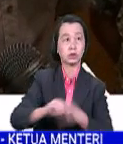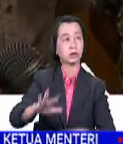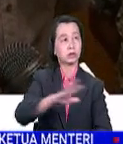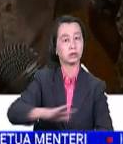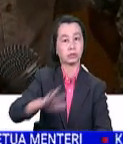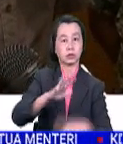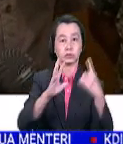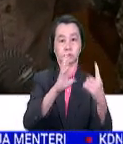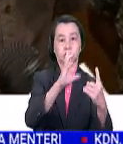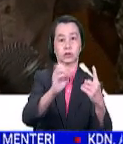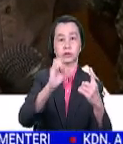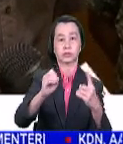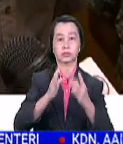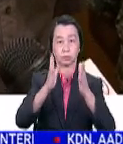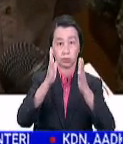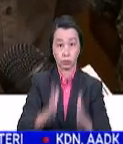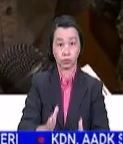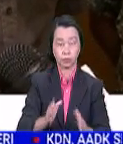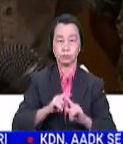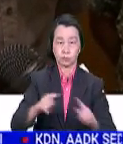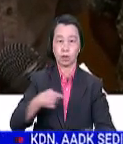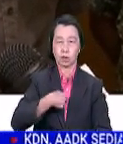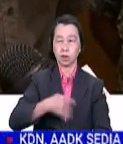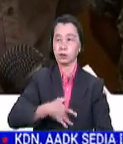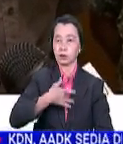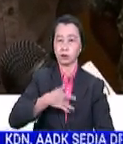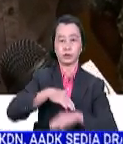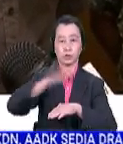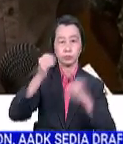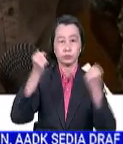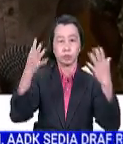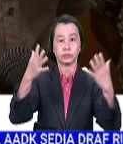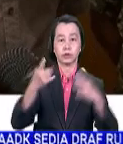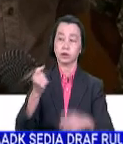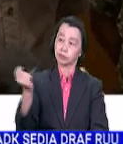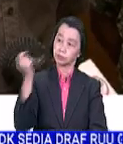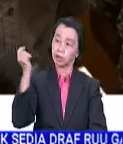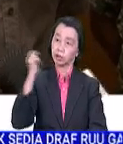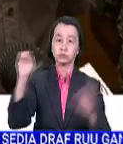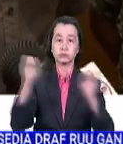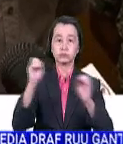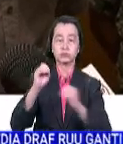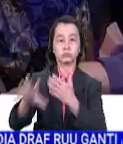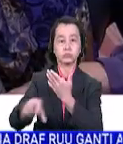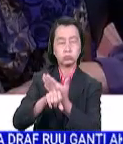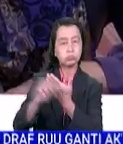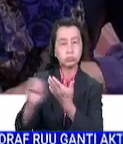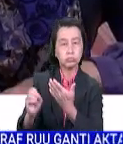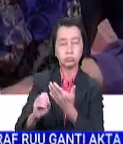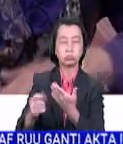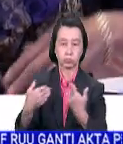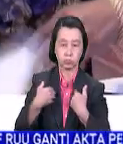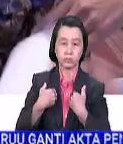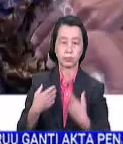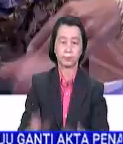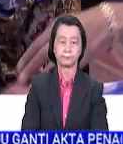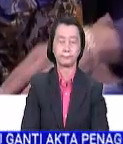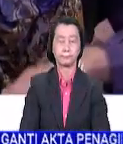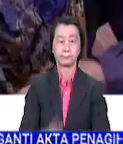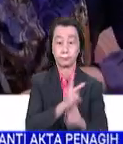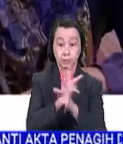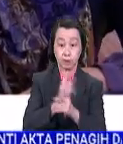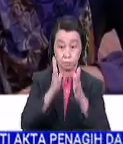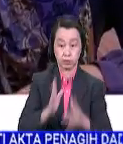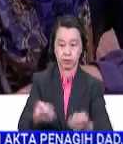kurang 100 orang. Jadi, tapi saya rasa lebih ramai lagi sebab tadi ada juga yang tidak ada dalam MySejahtera. Penjaga perlu